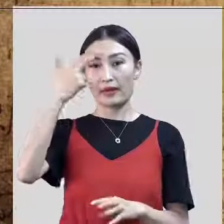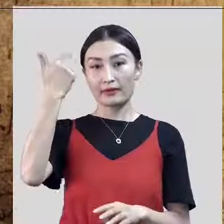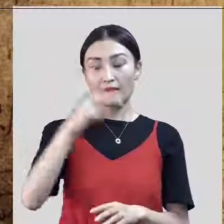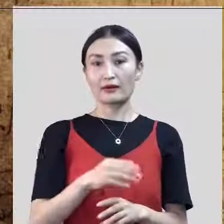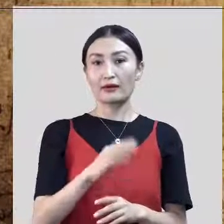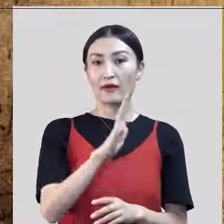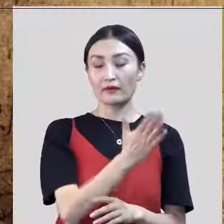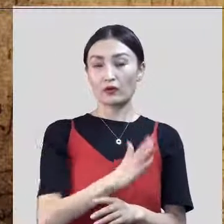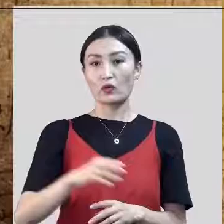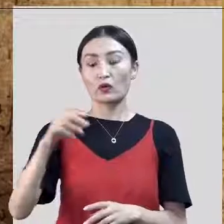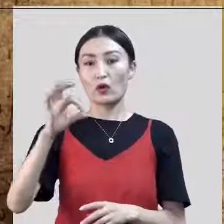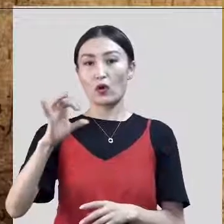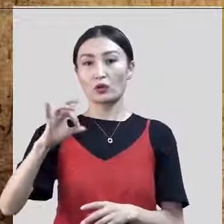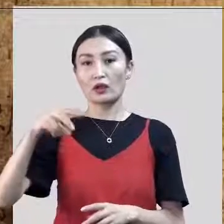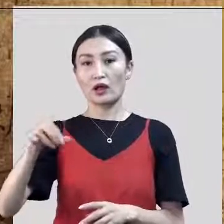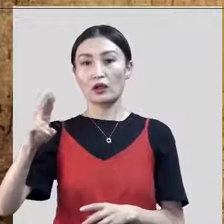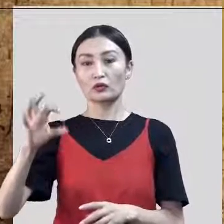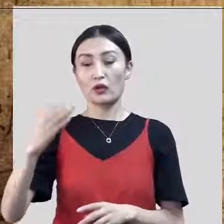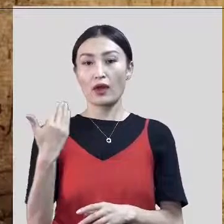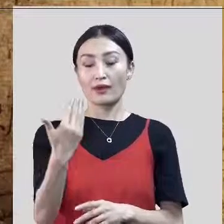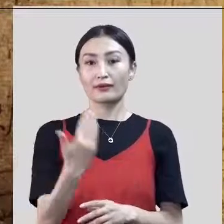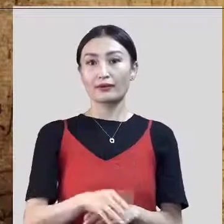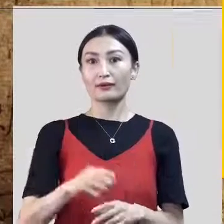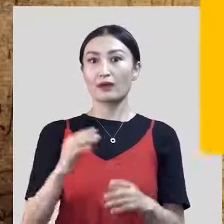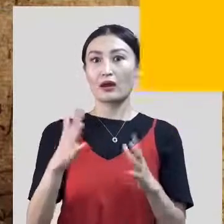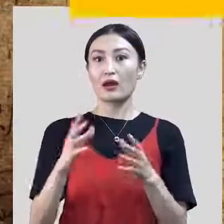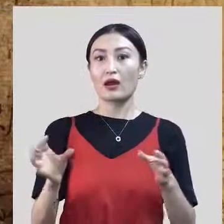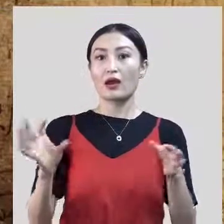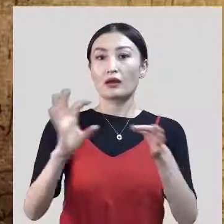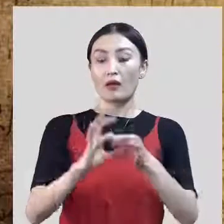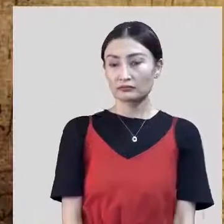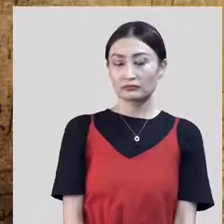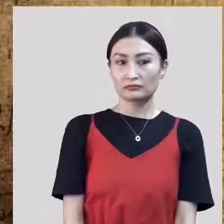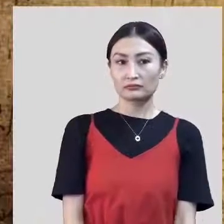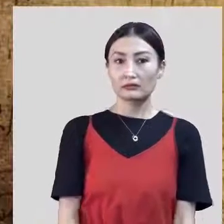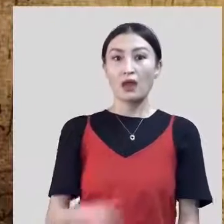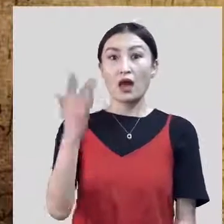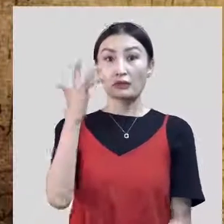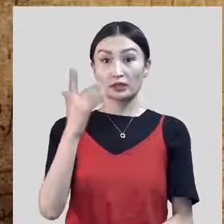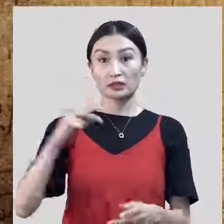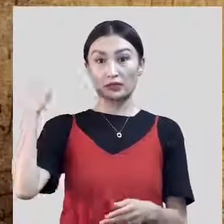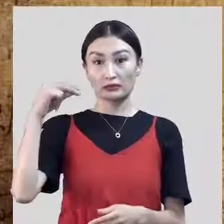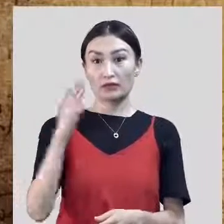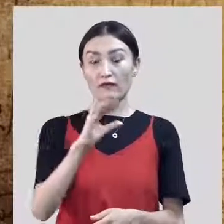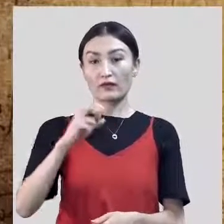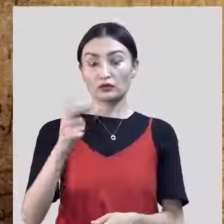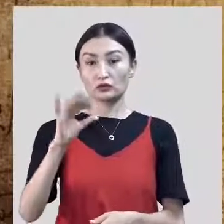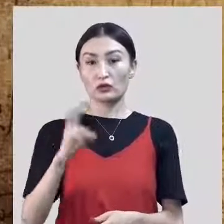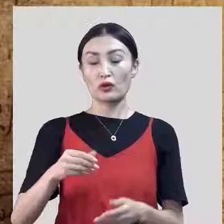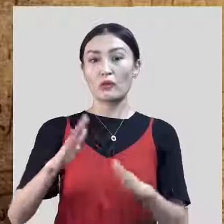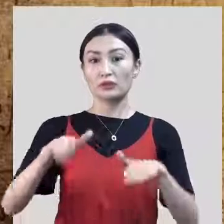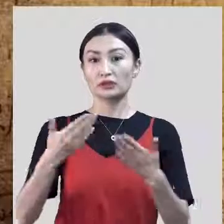витторио орландо их окрестили большая четверка американский президент вильсон представил